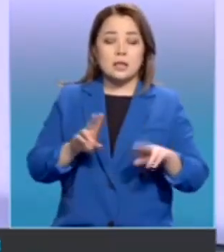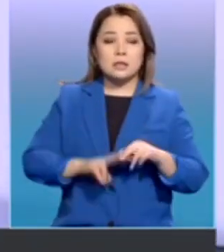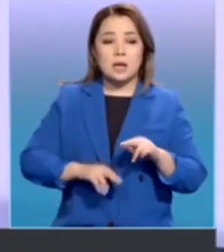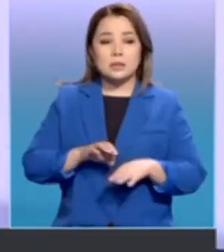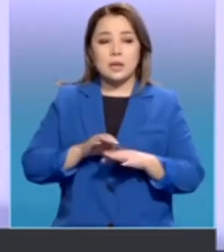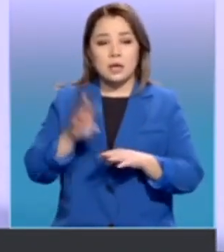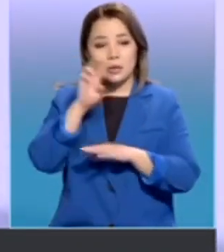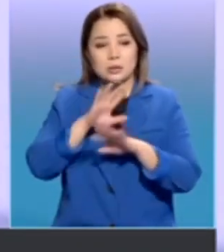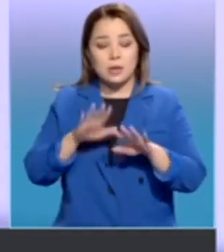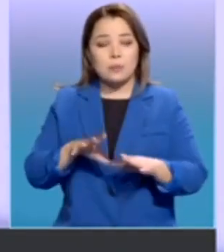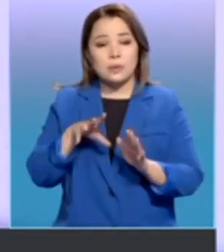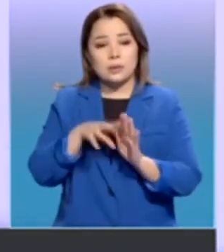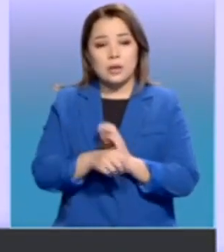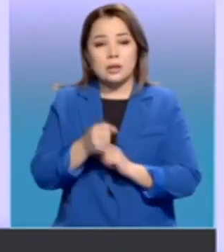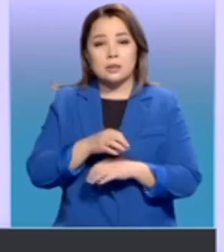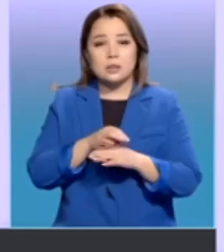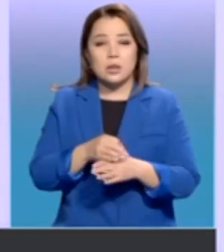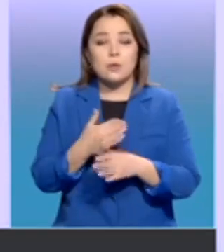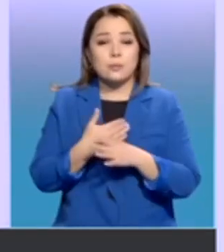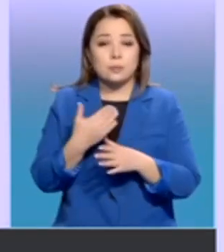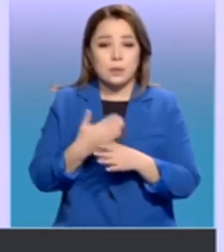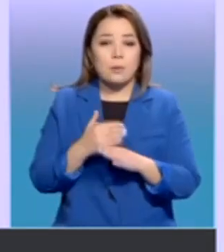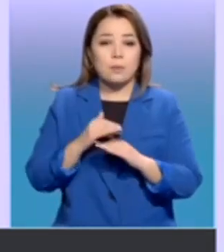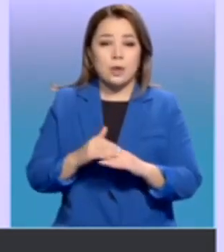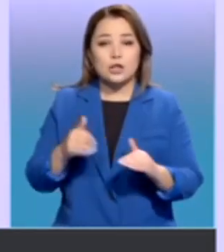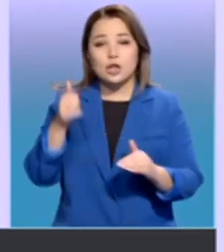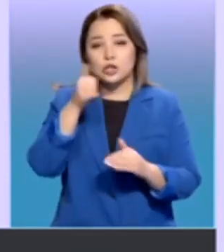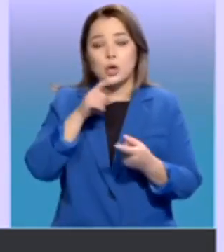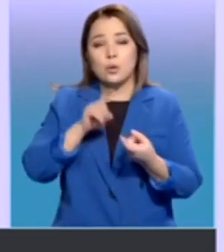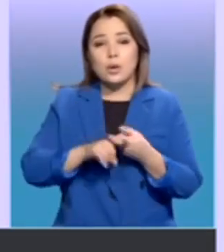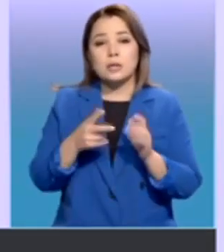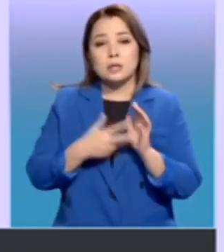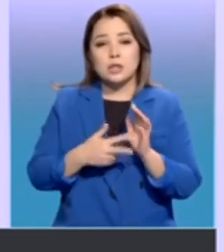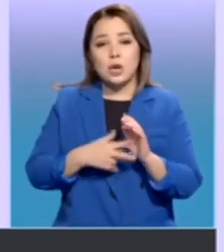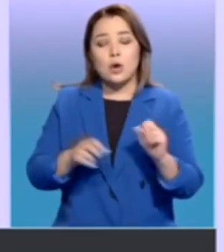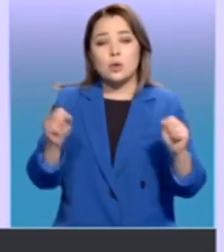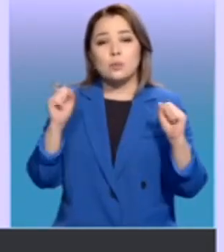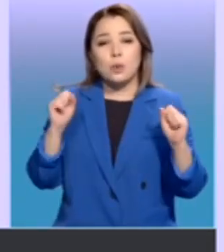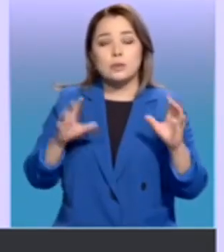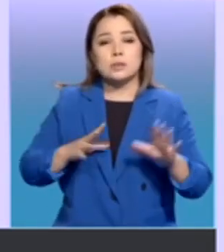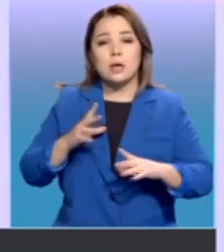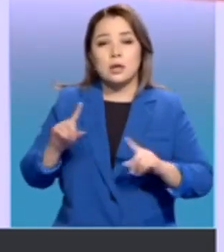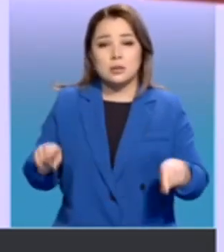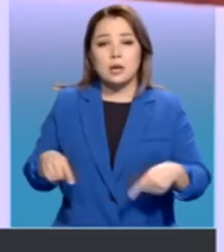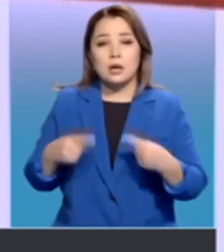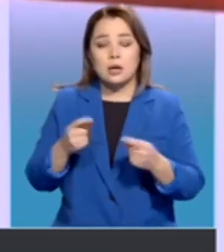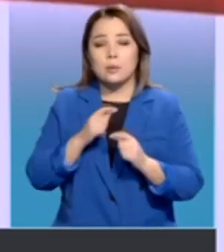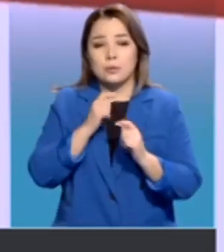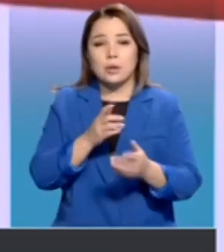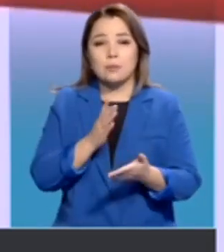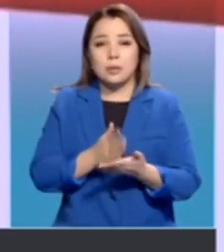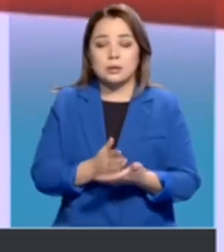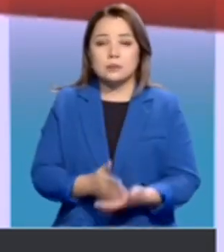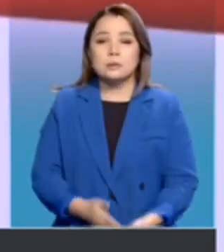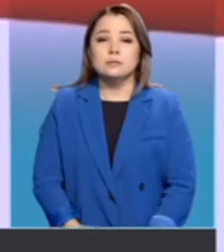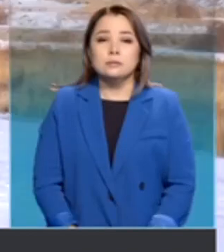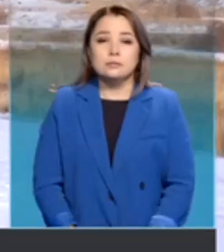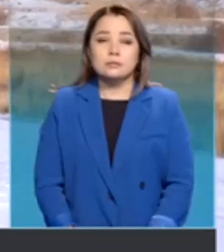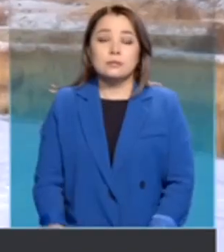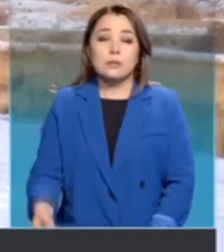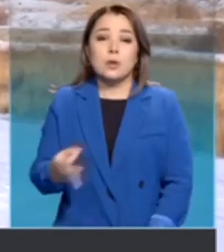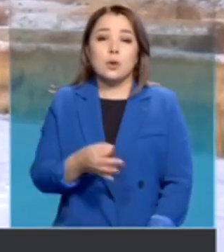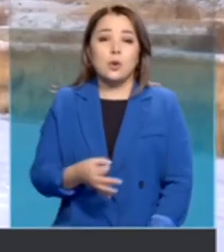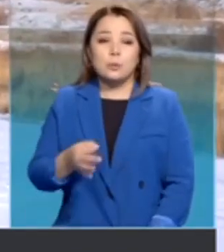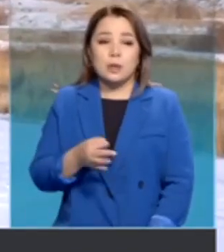ел игілігіне берілді. Ал демеушілер есебінен балалар жылына орай 80 спорттық сауықтыру алаңы тарту етілді.